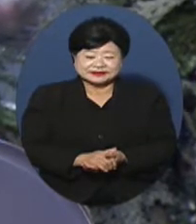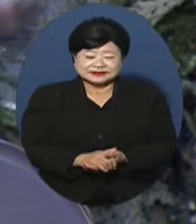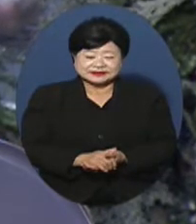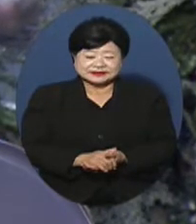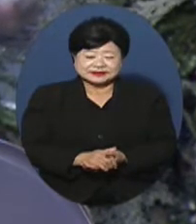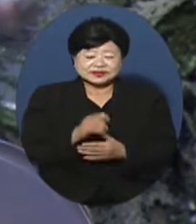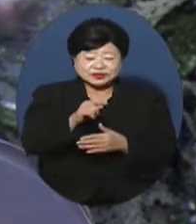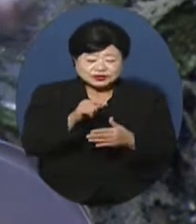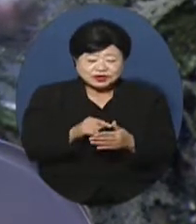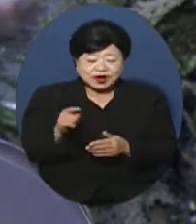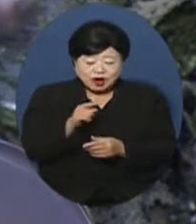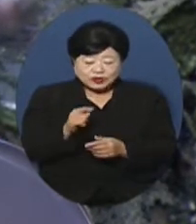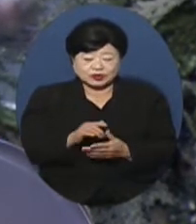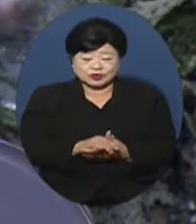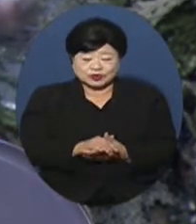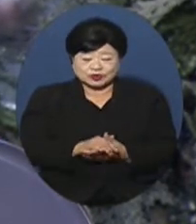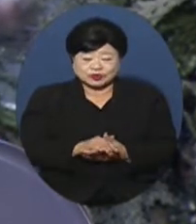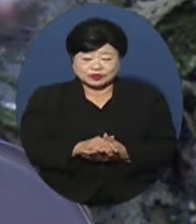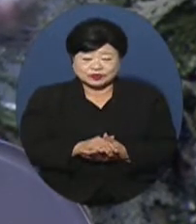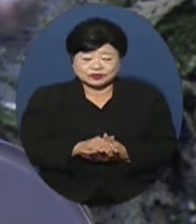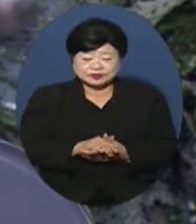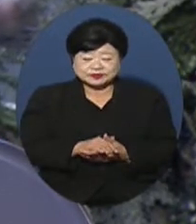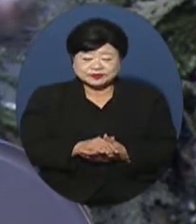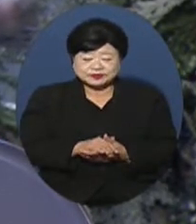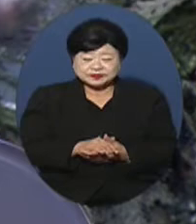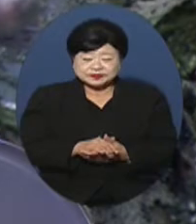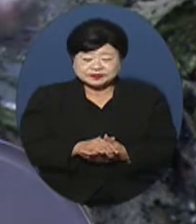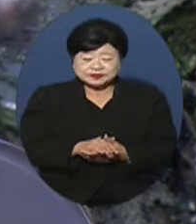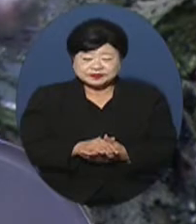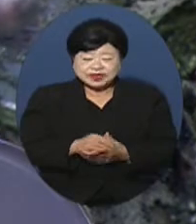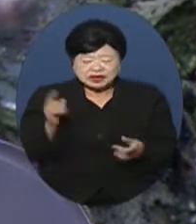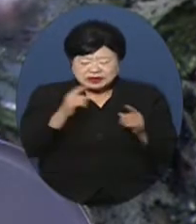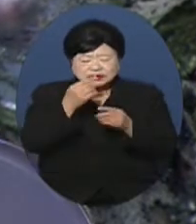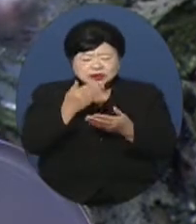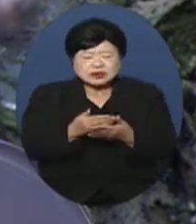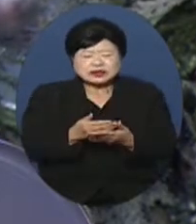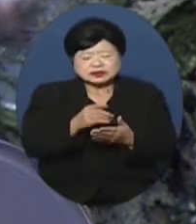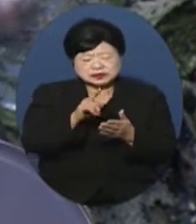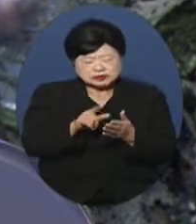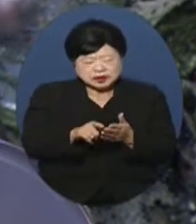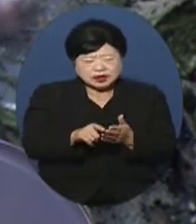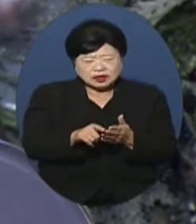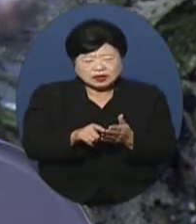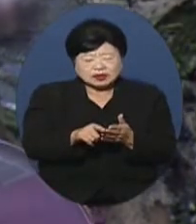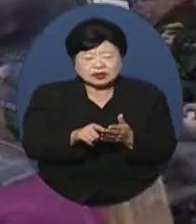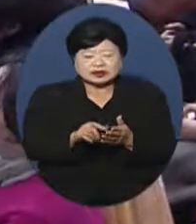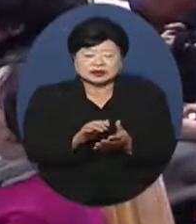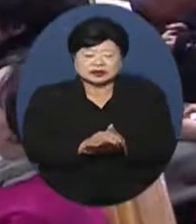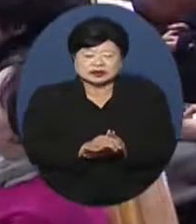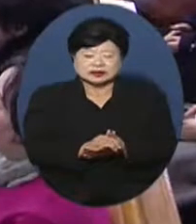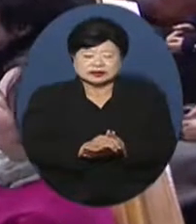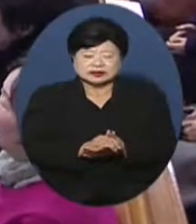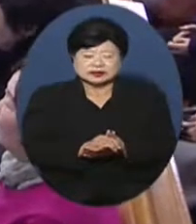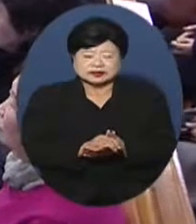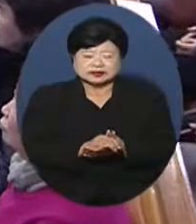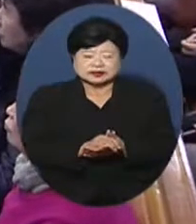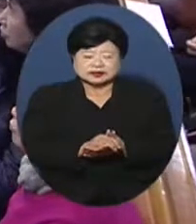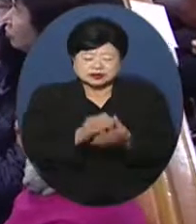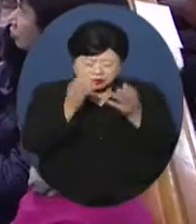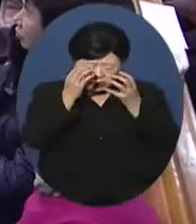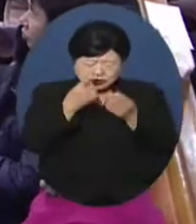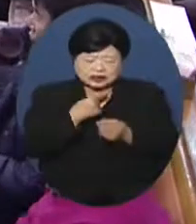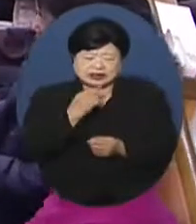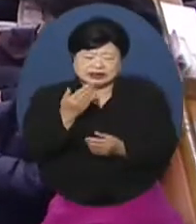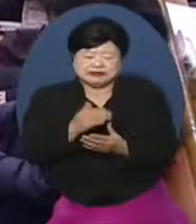회중은 풀려서 또 정치를 이음 했느냐 함께 호 양은 받게 된 내심